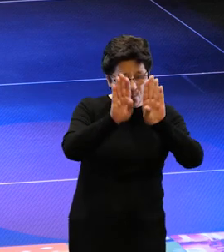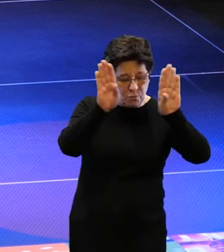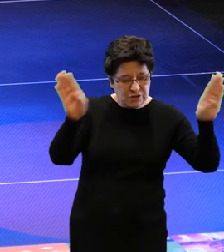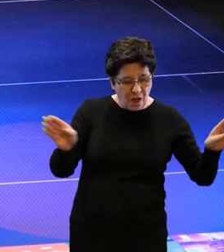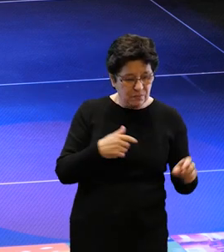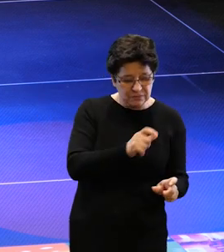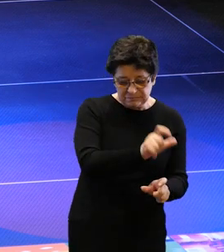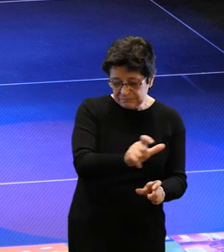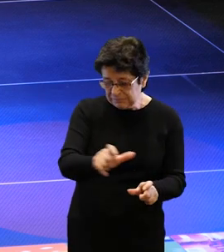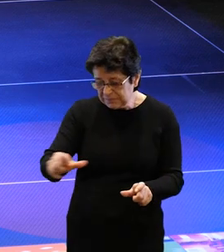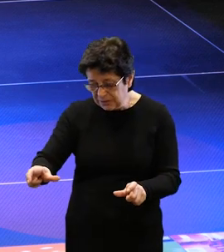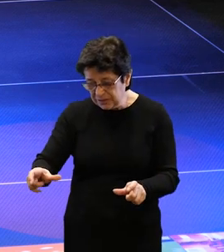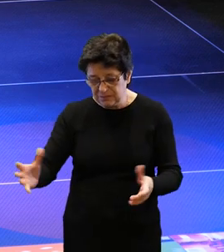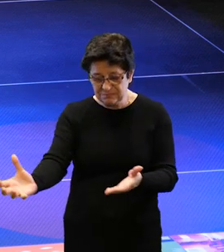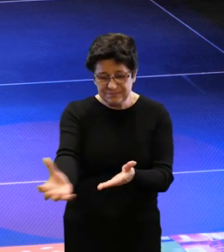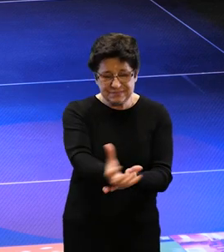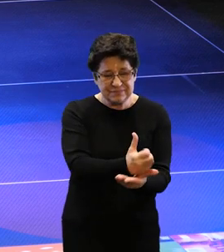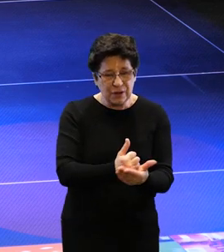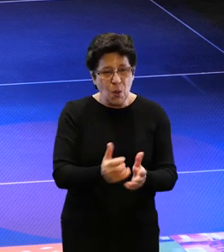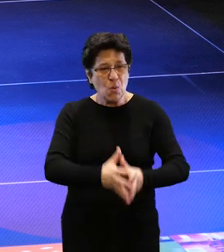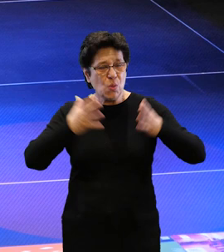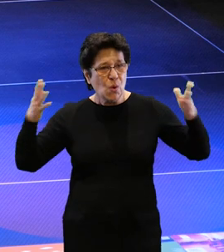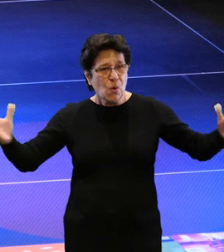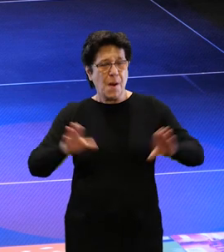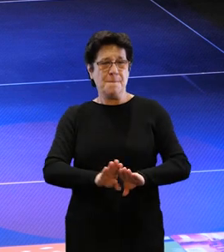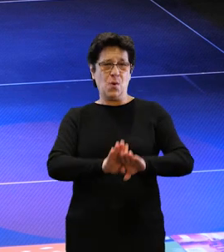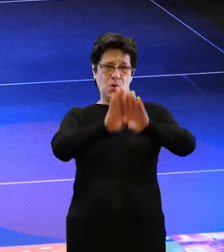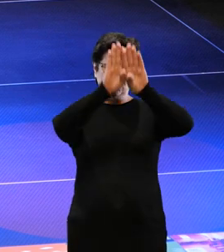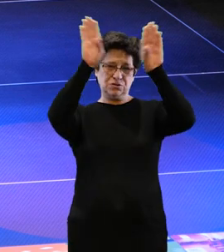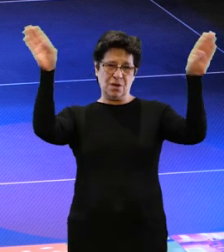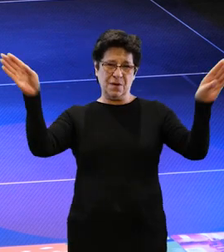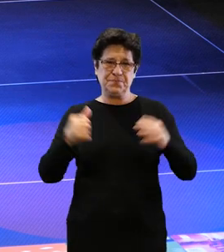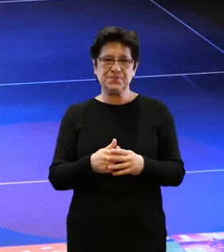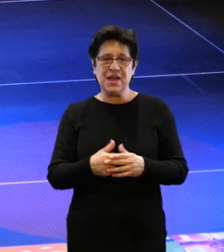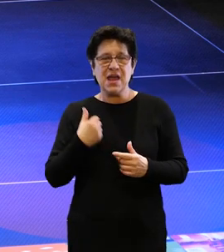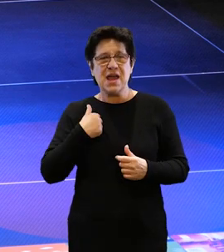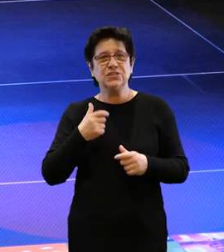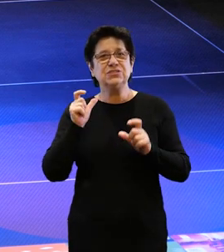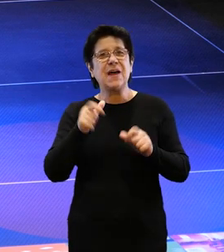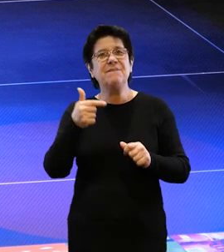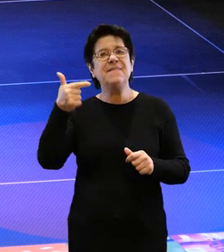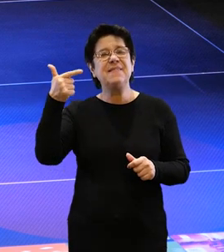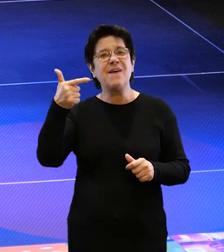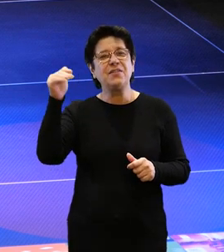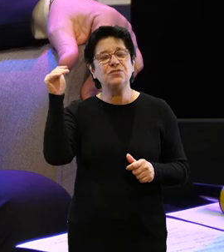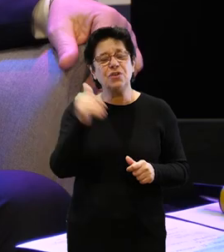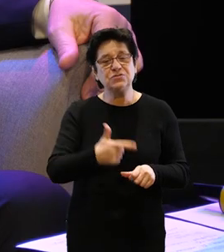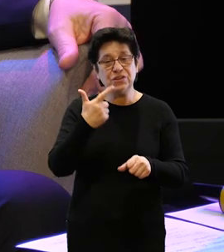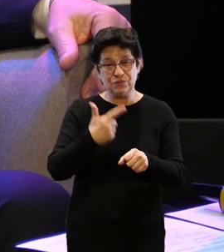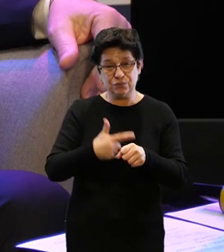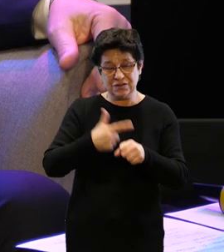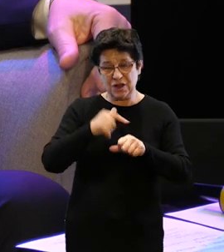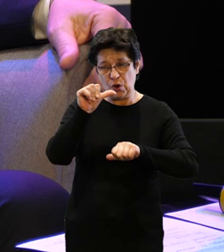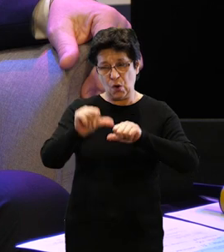muzea Zostałem w grudniu 20022 roku zaproszony przez Fundację ari ari